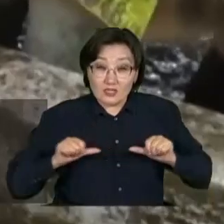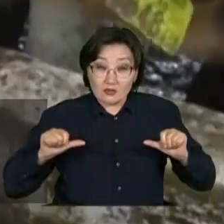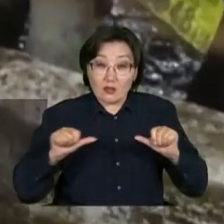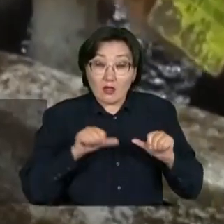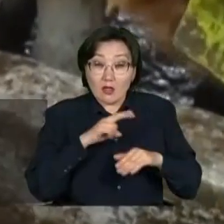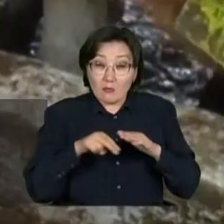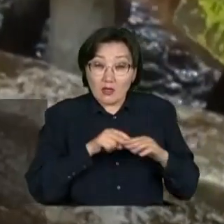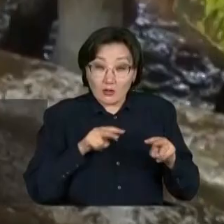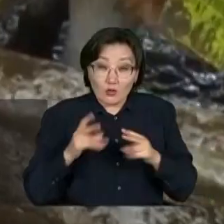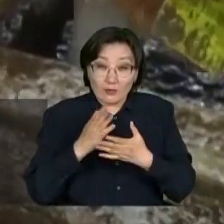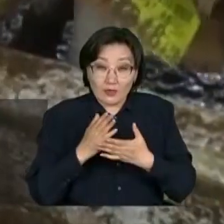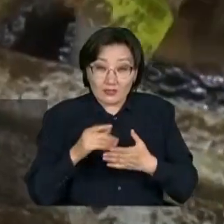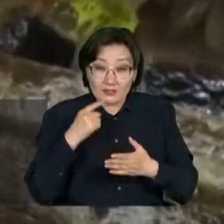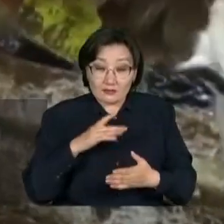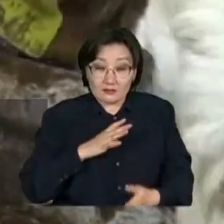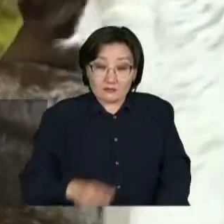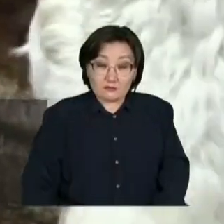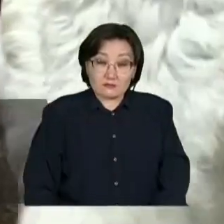бақылауда ұстап отыр дейді.